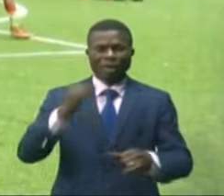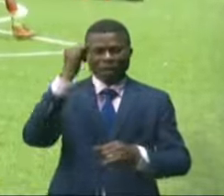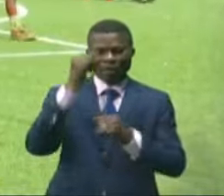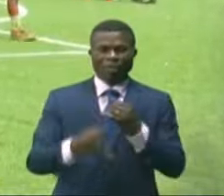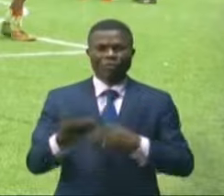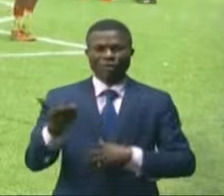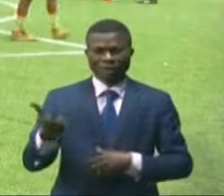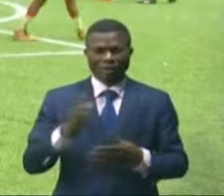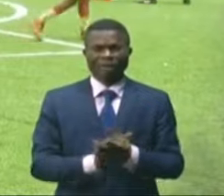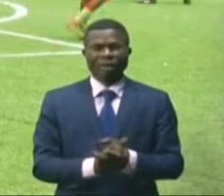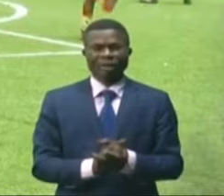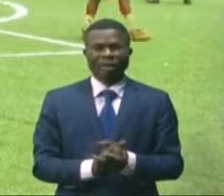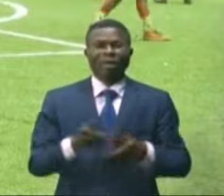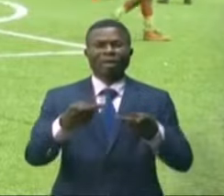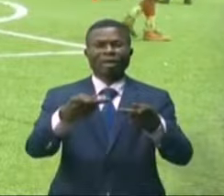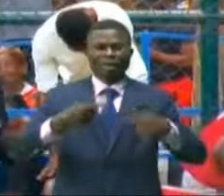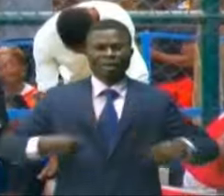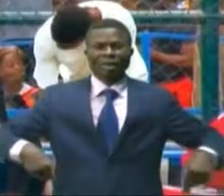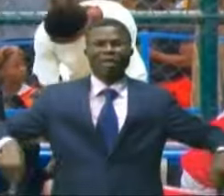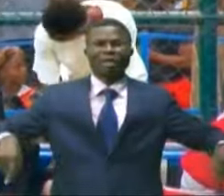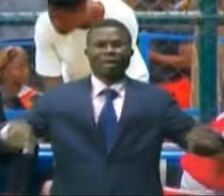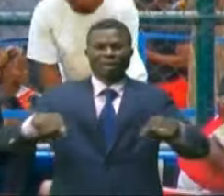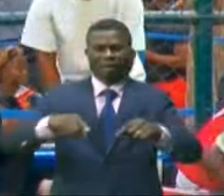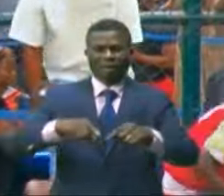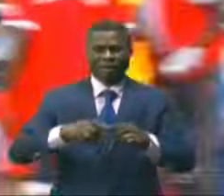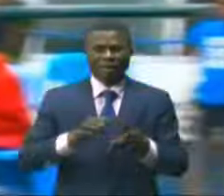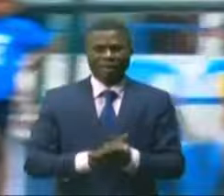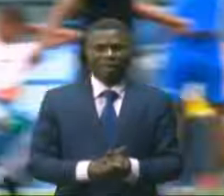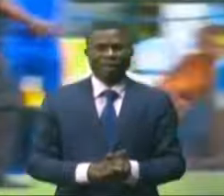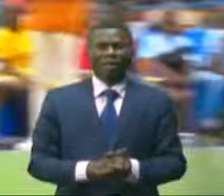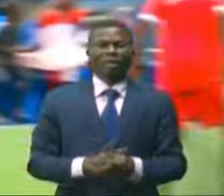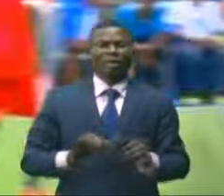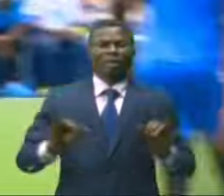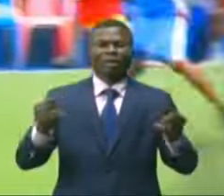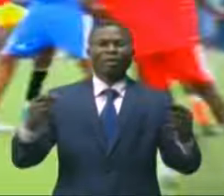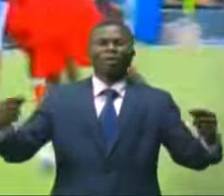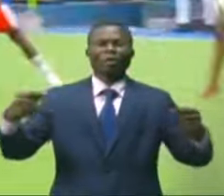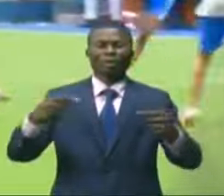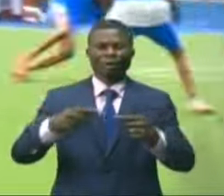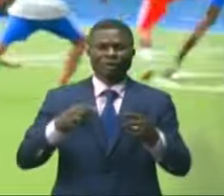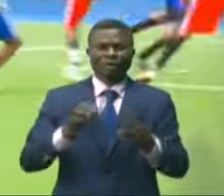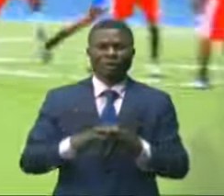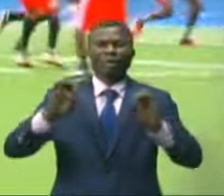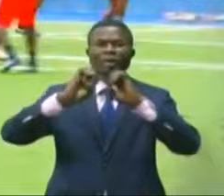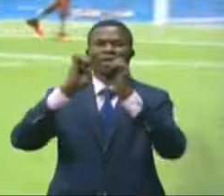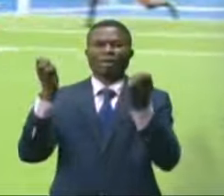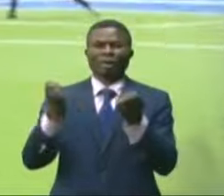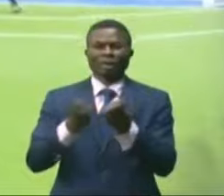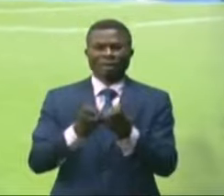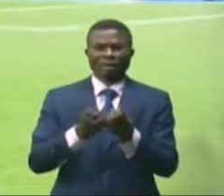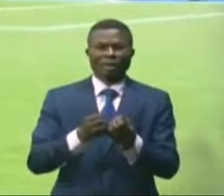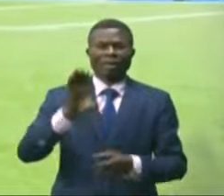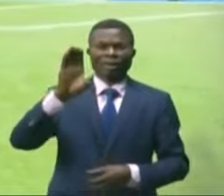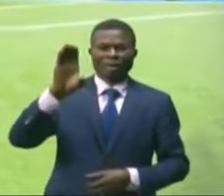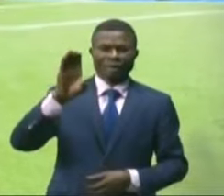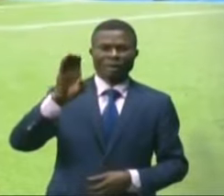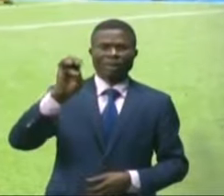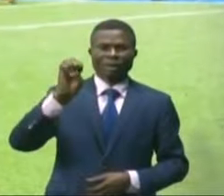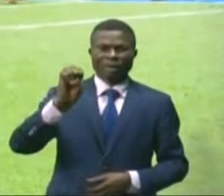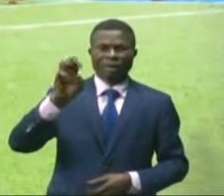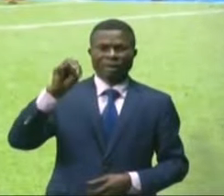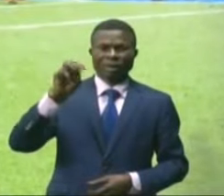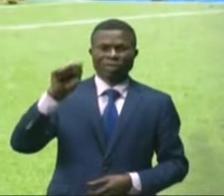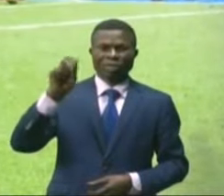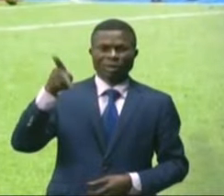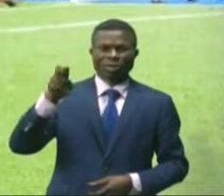Et l'énergie sur le terrain était tout simplement électrique. Il s'agit de l'équipe C'est ma part qui a battu l'équipe